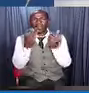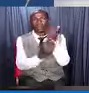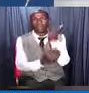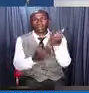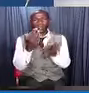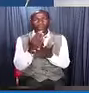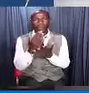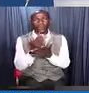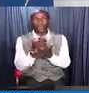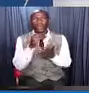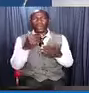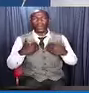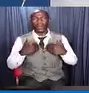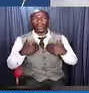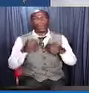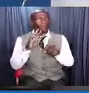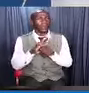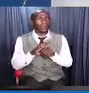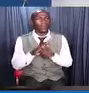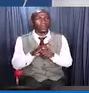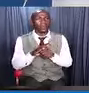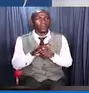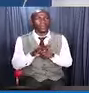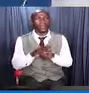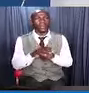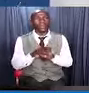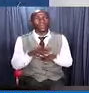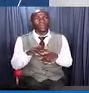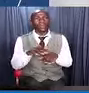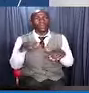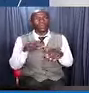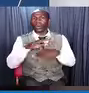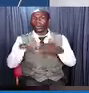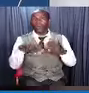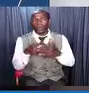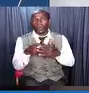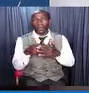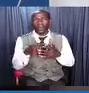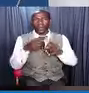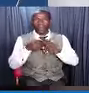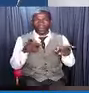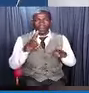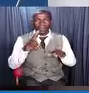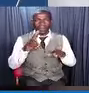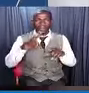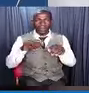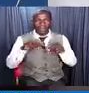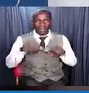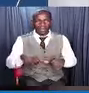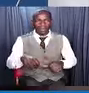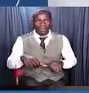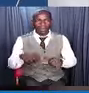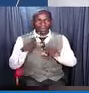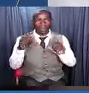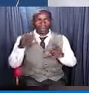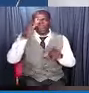nyuma. He's destitute. Hajafikia kufanikiwa. And has got not got prosperity. Kutimiza haja zako. To give your will. Lakini ukae kwa la Mungu. But stay in the